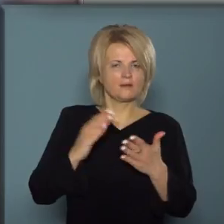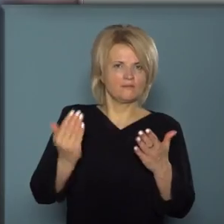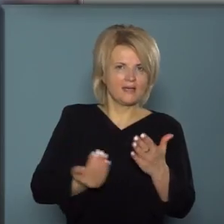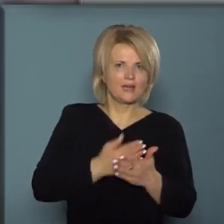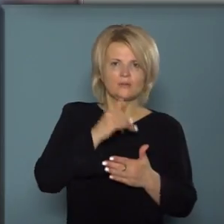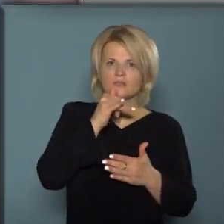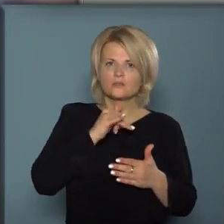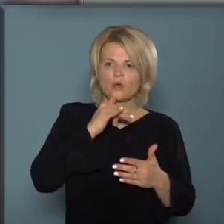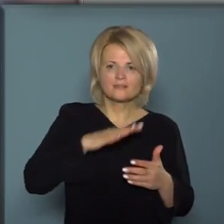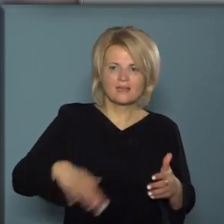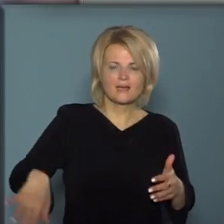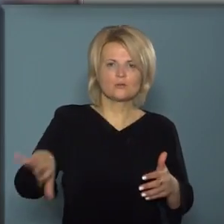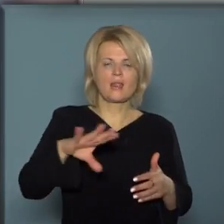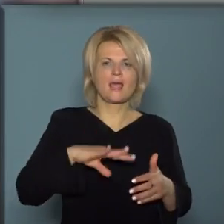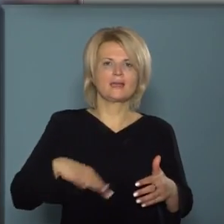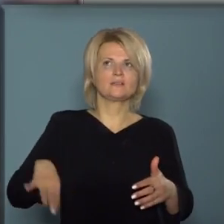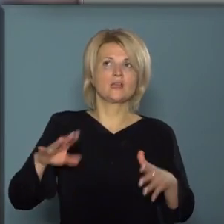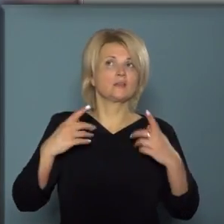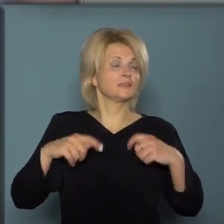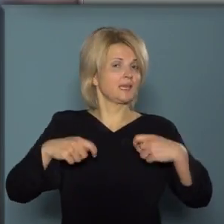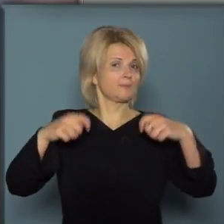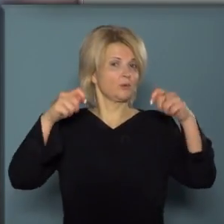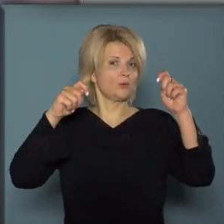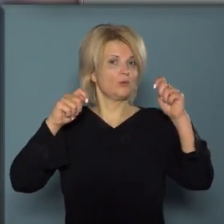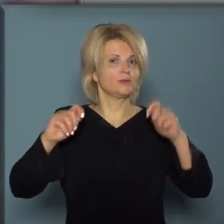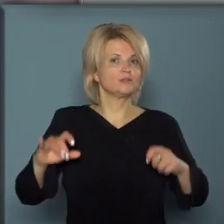felújított zöld felületekkel, az épülő és